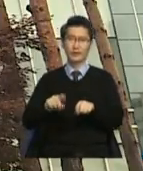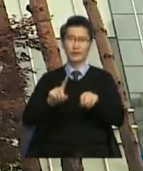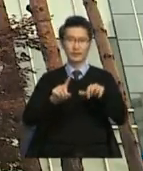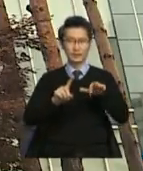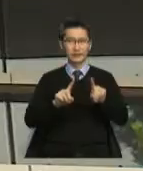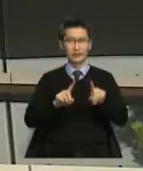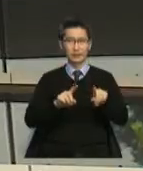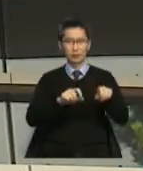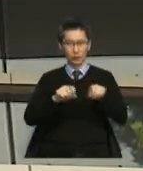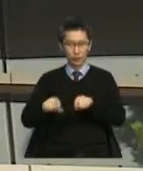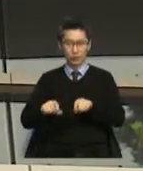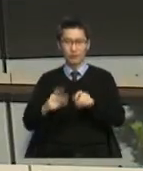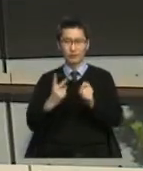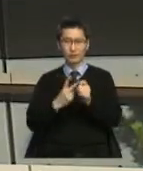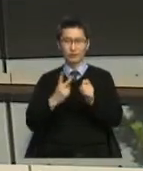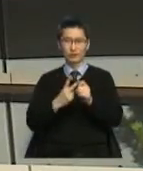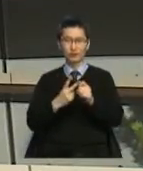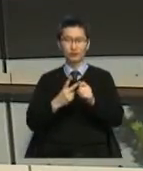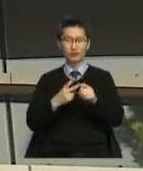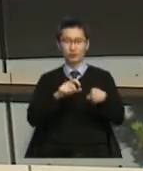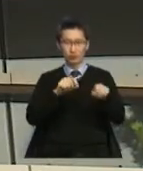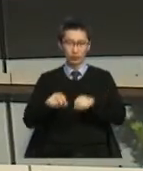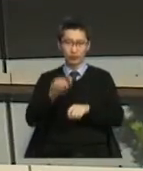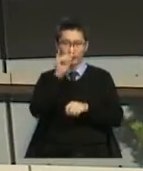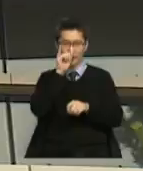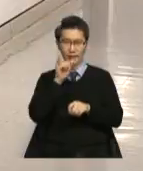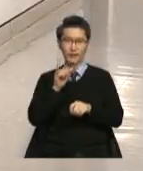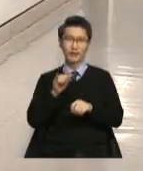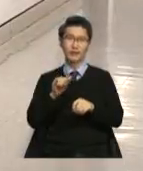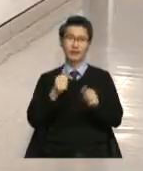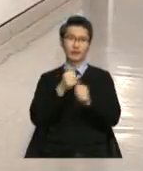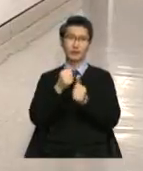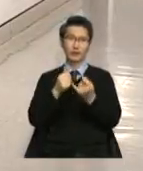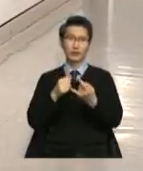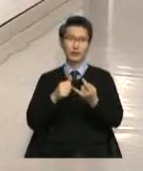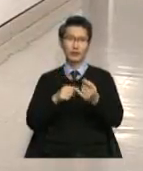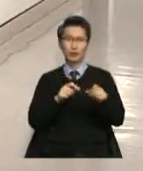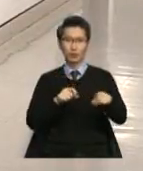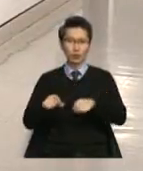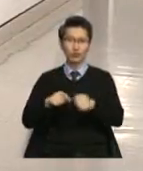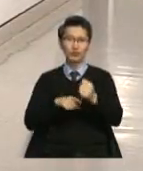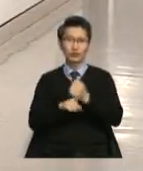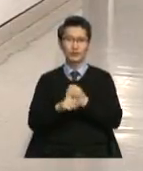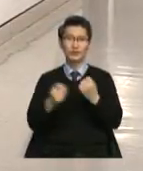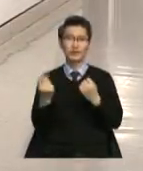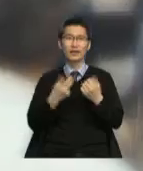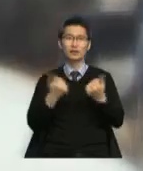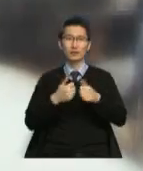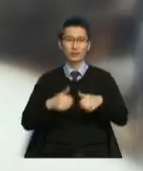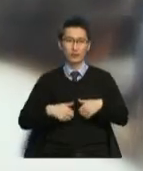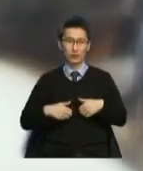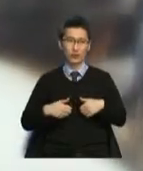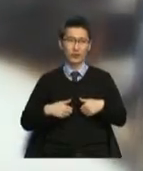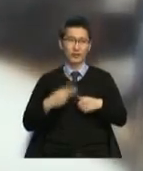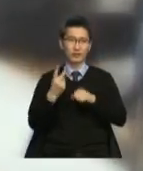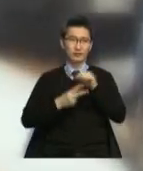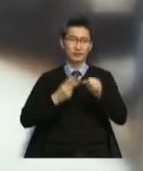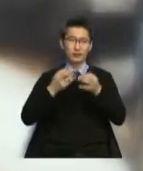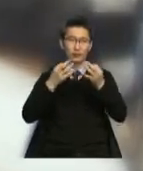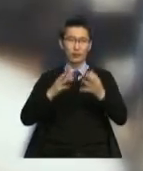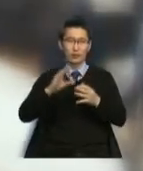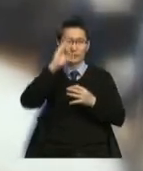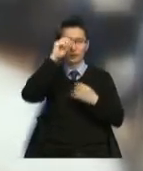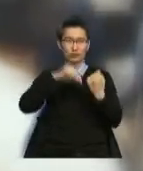부결된 것에 이어 이번엔 보류된 겁니다. 상임위원회가 밝힌 보류의 이유는 재논의가 필요하다는 것. 2년간